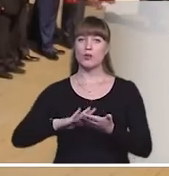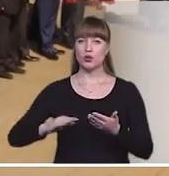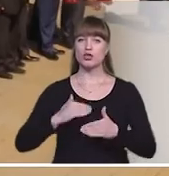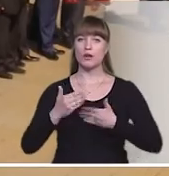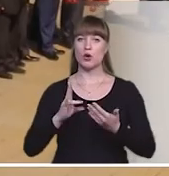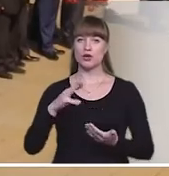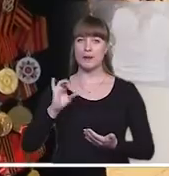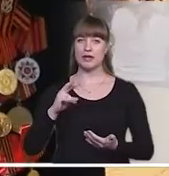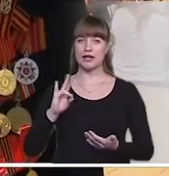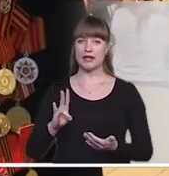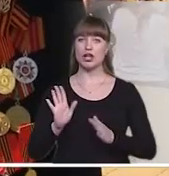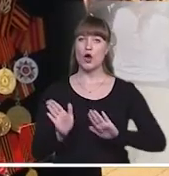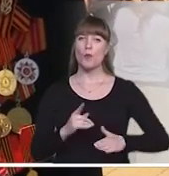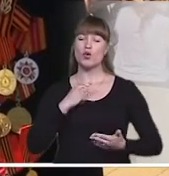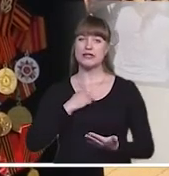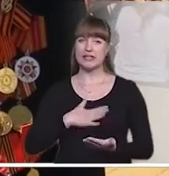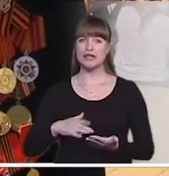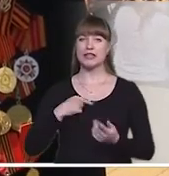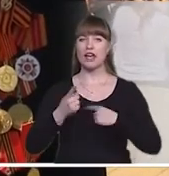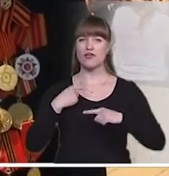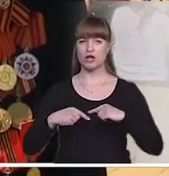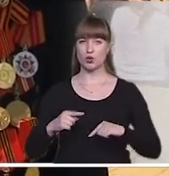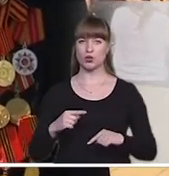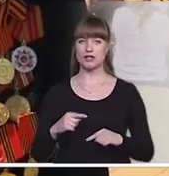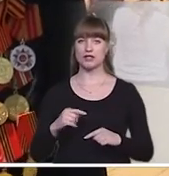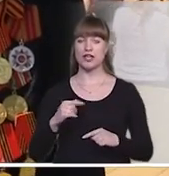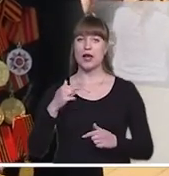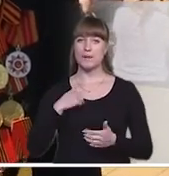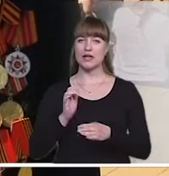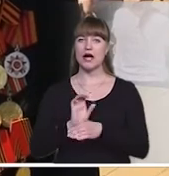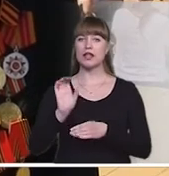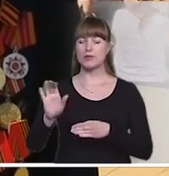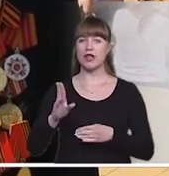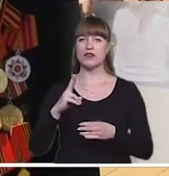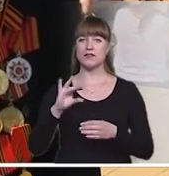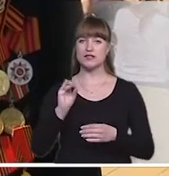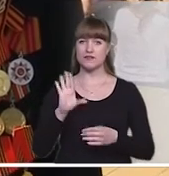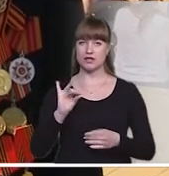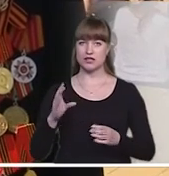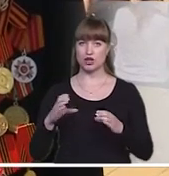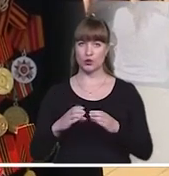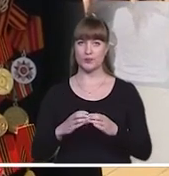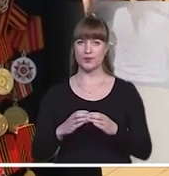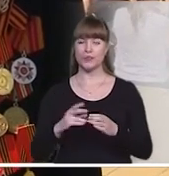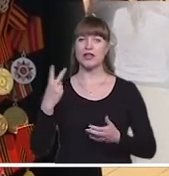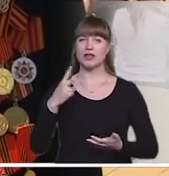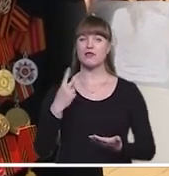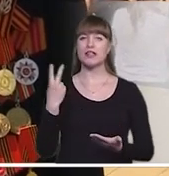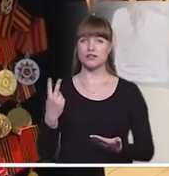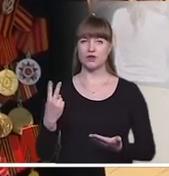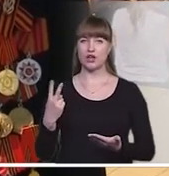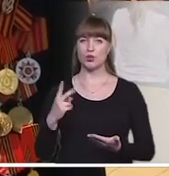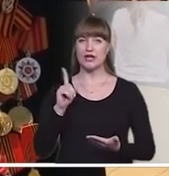Берлин. После ранения я вернулась, меня направили в дивизию